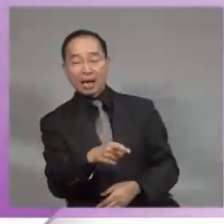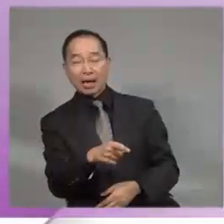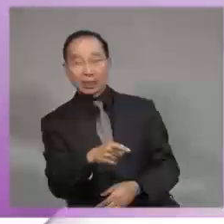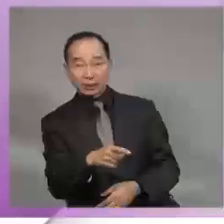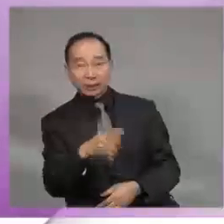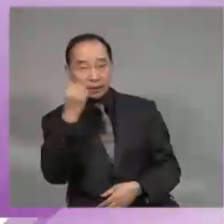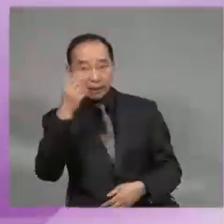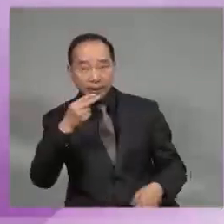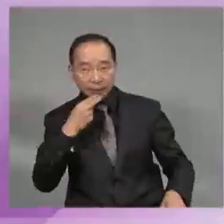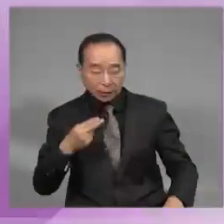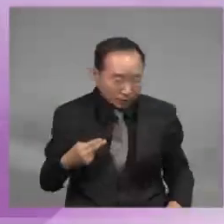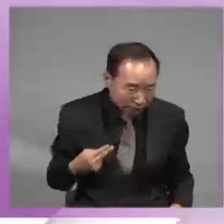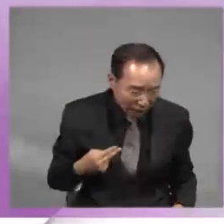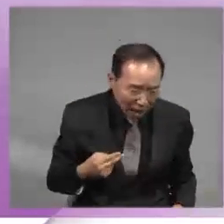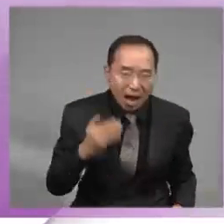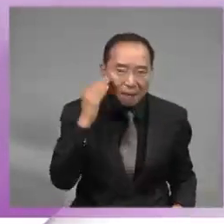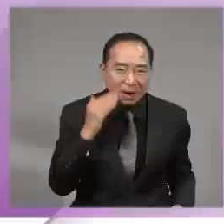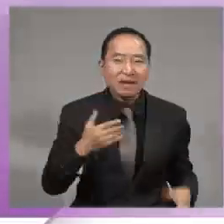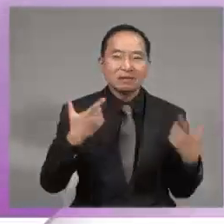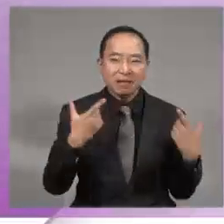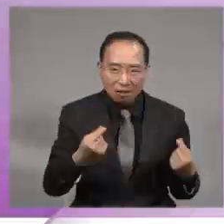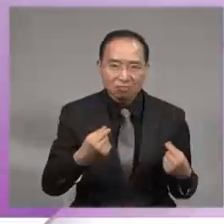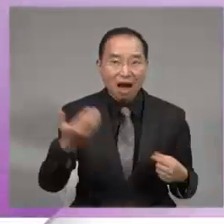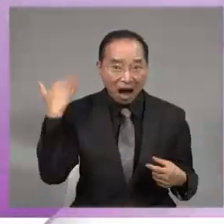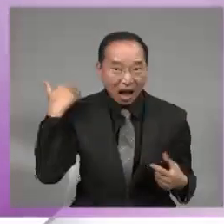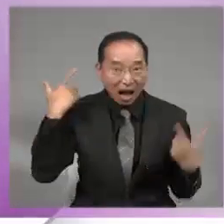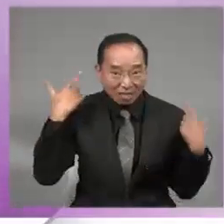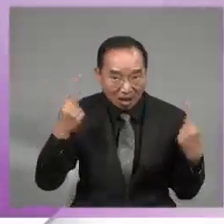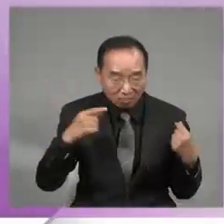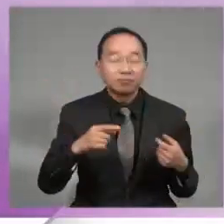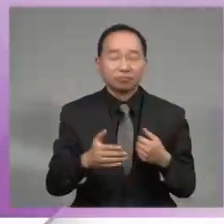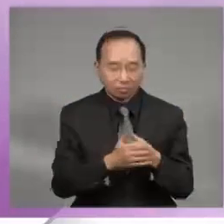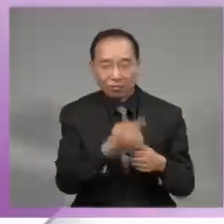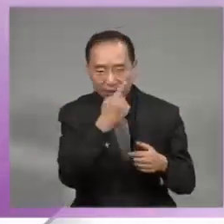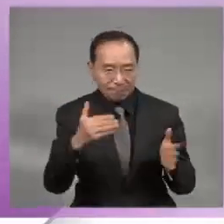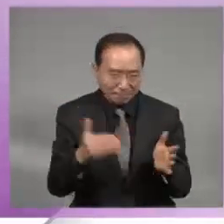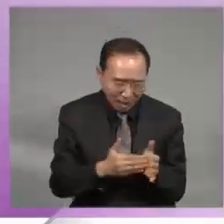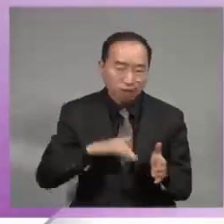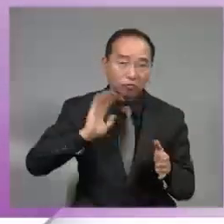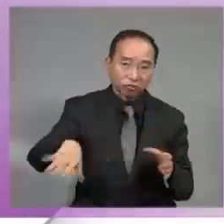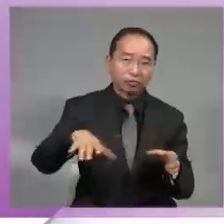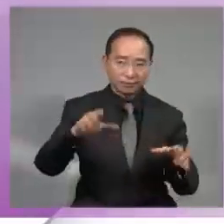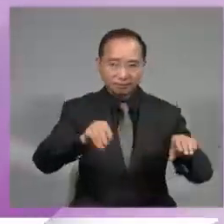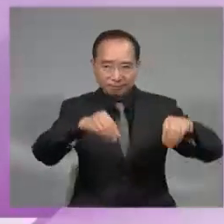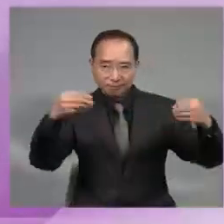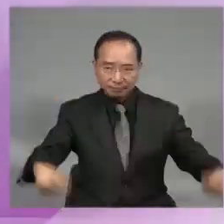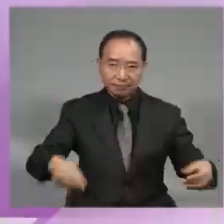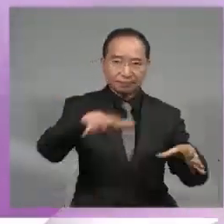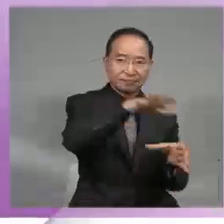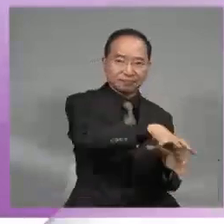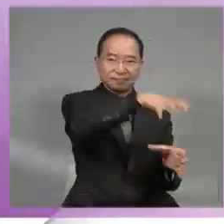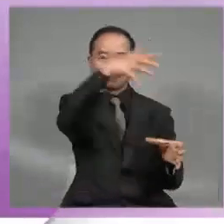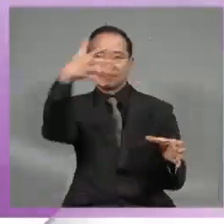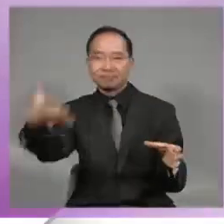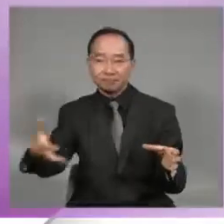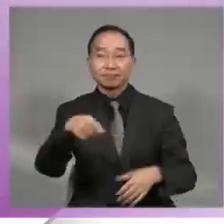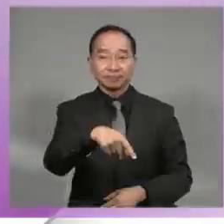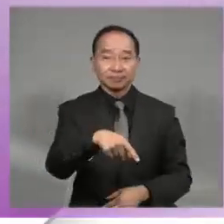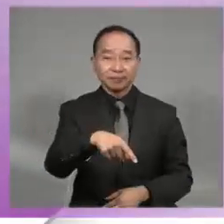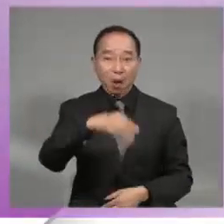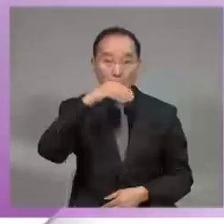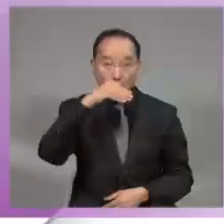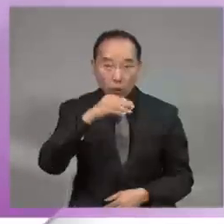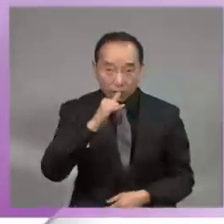하고 있습니다. 자, 이제는 확실히 저도 알 것 같습니다. 저렇게 봉투에 담겨져 있는 건 관외 사전투표.